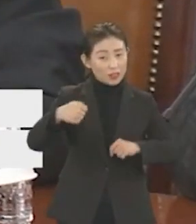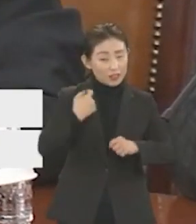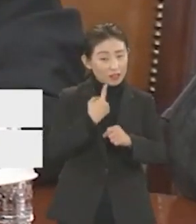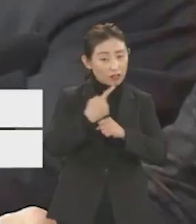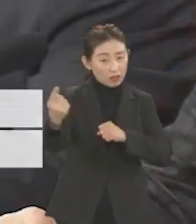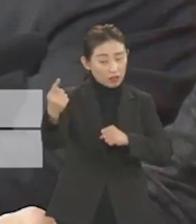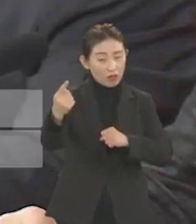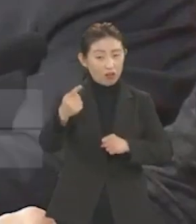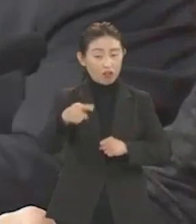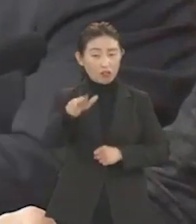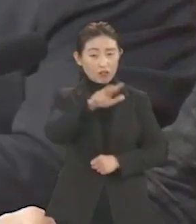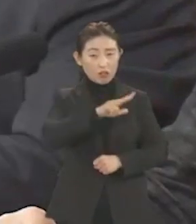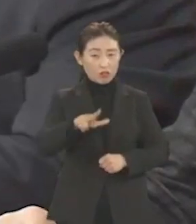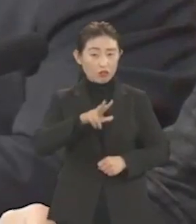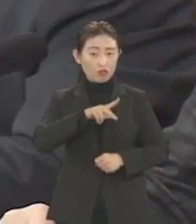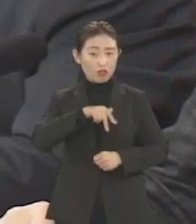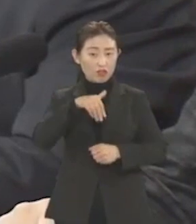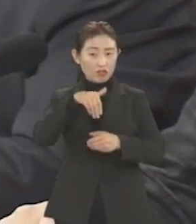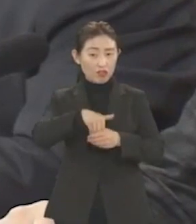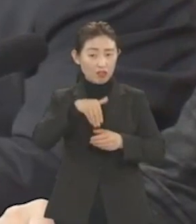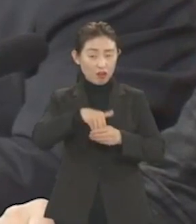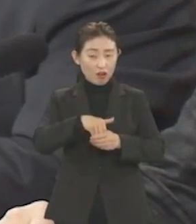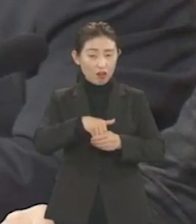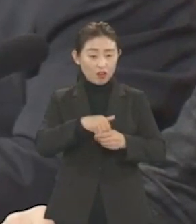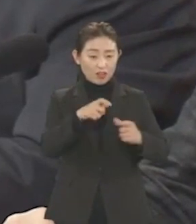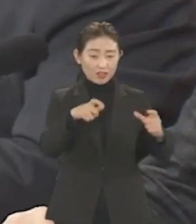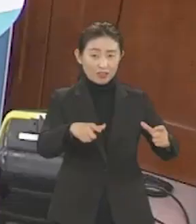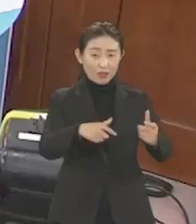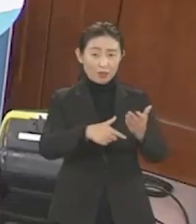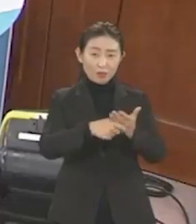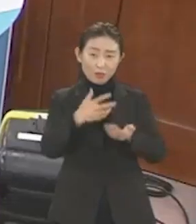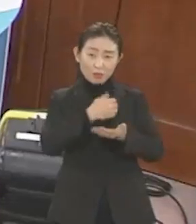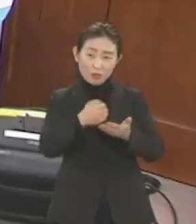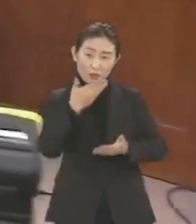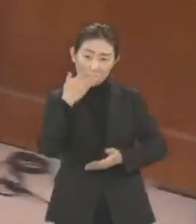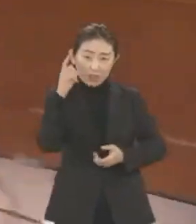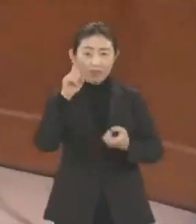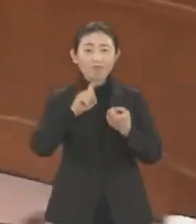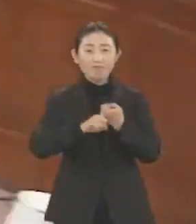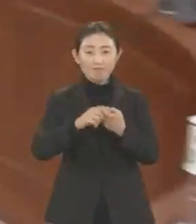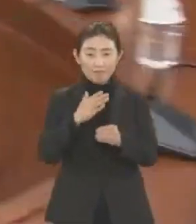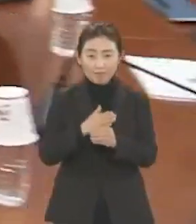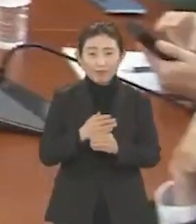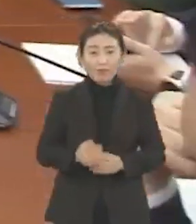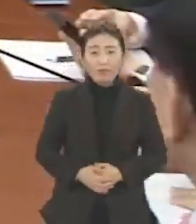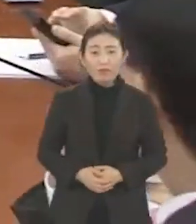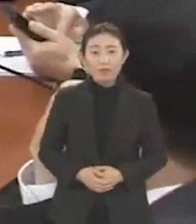내년 총선에서 지역 민심을 얻을 수 있을지 관심이 모아집니다. TJB 이선학입니다.